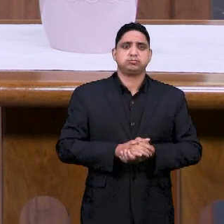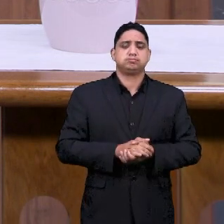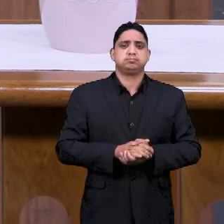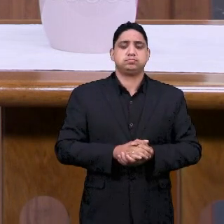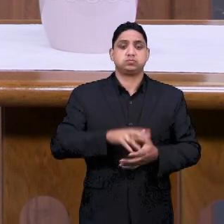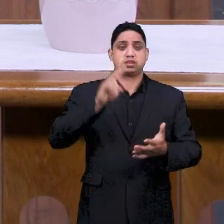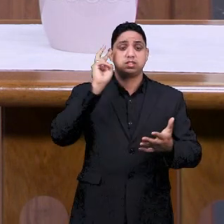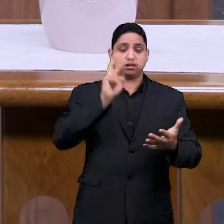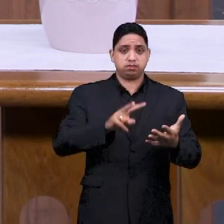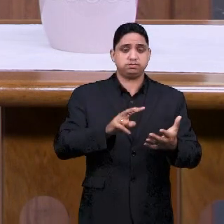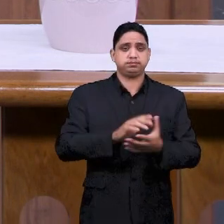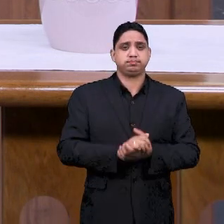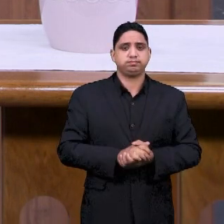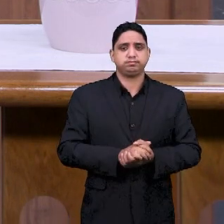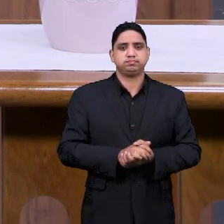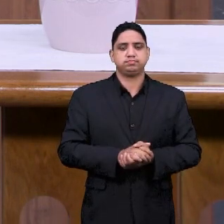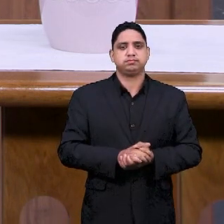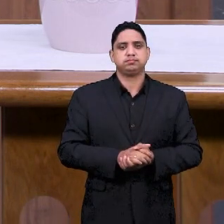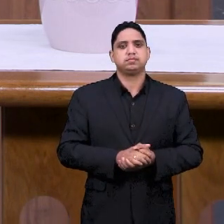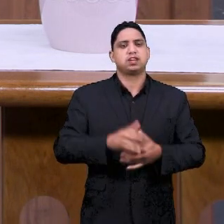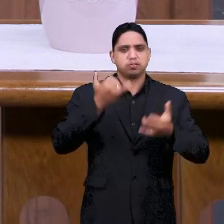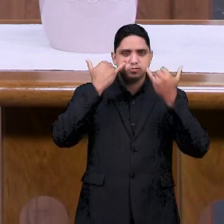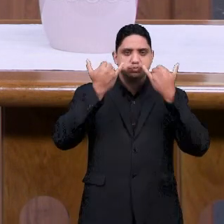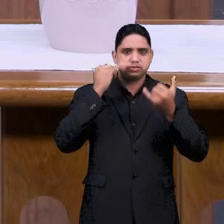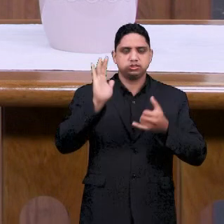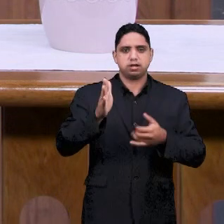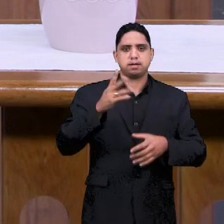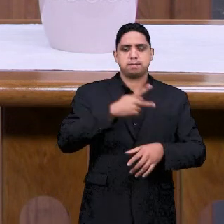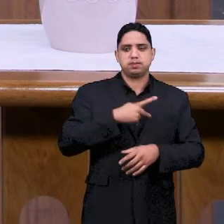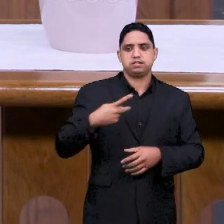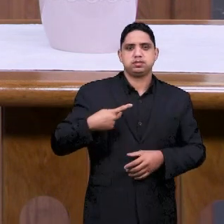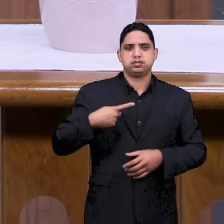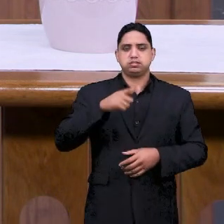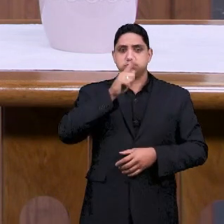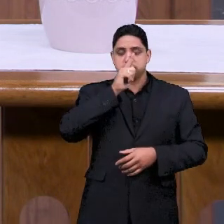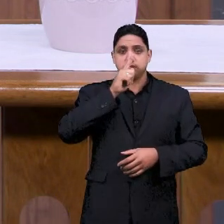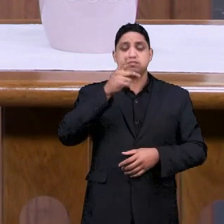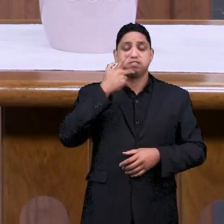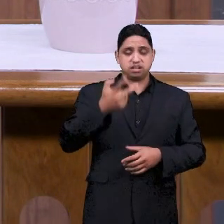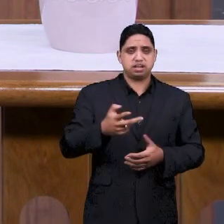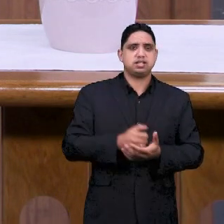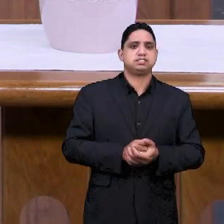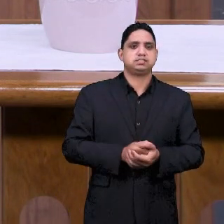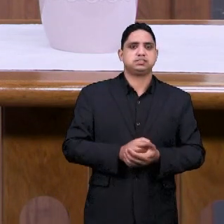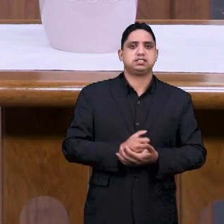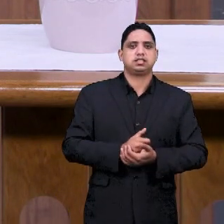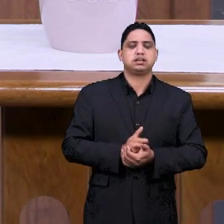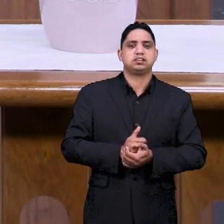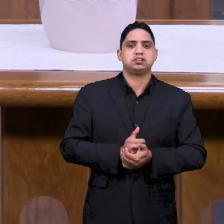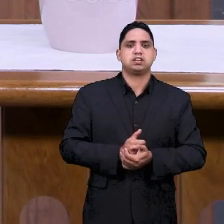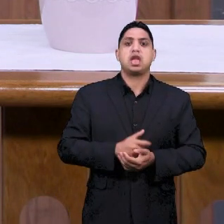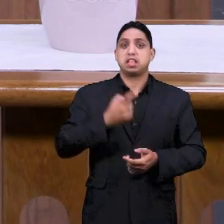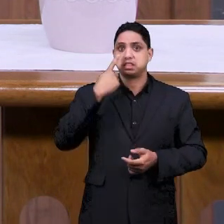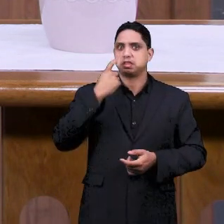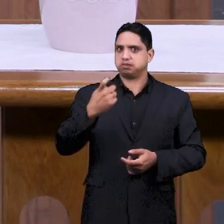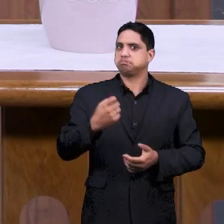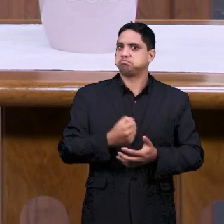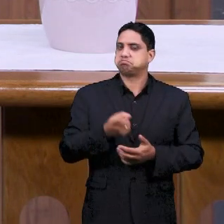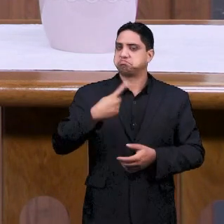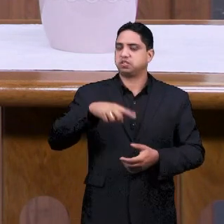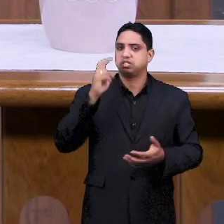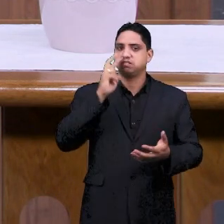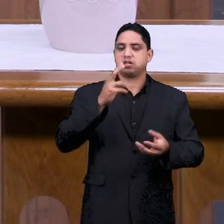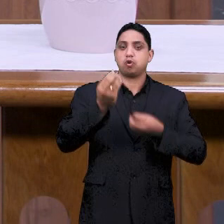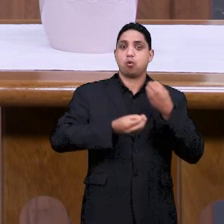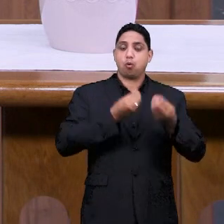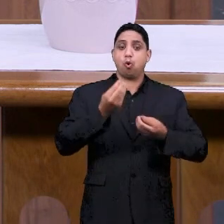et assister. Donc, voici la nouvelle. Le pasteur Jules a demandé que nous puissions dire cela. Cela va être intéressant de